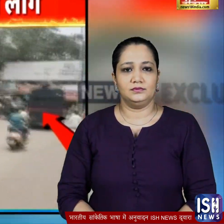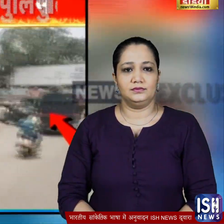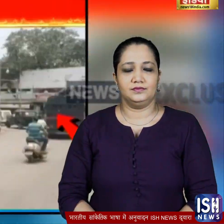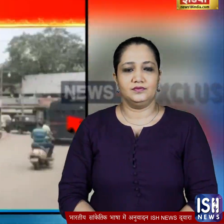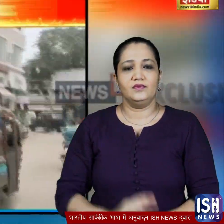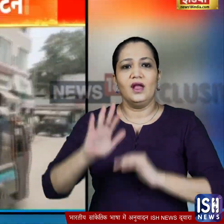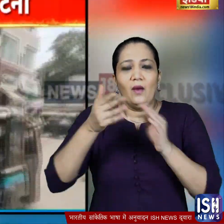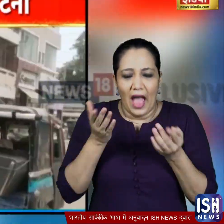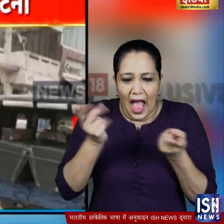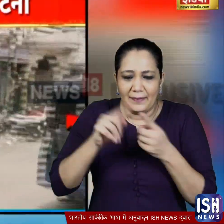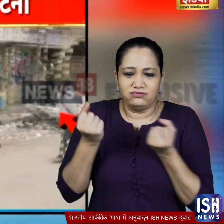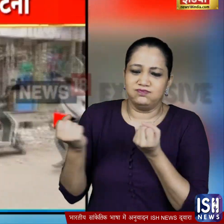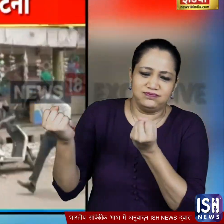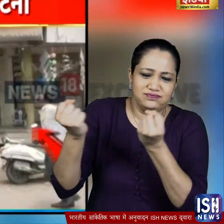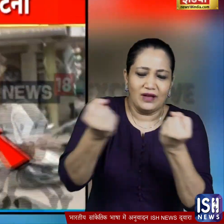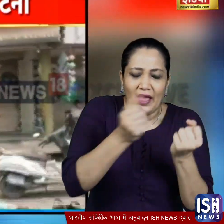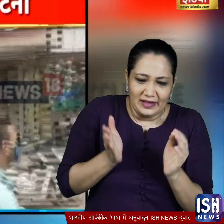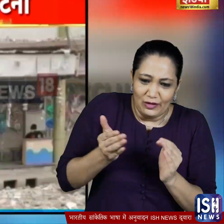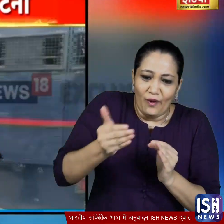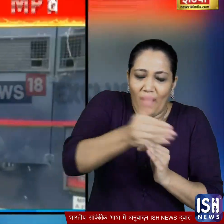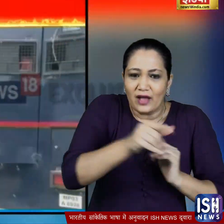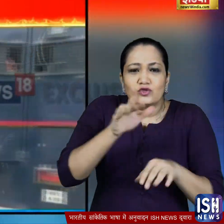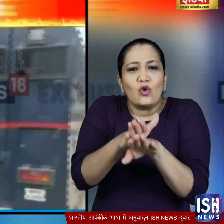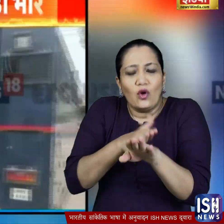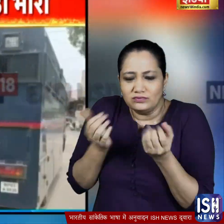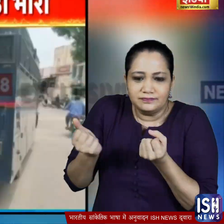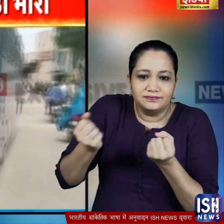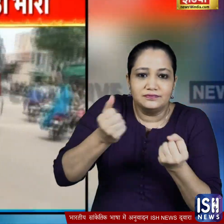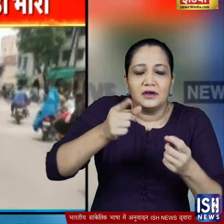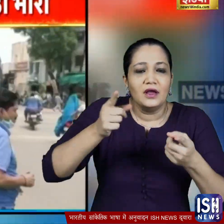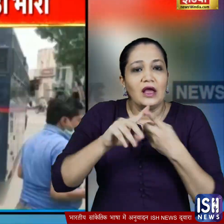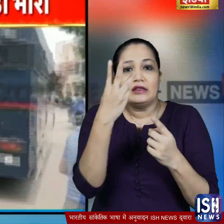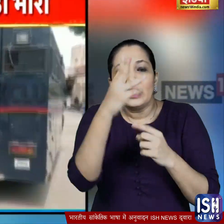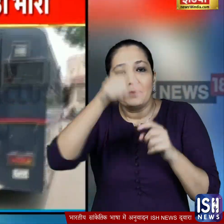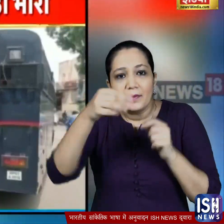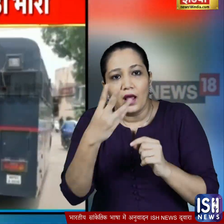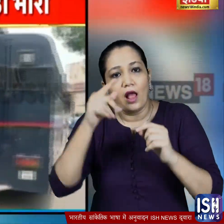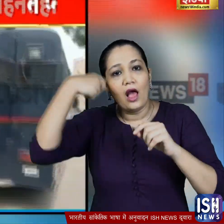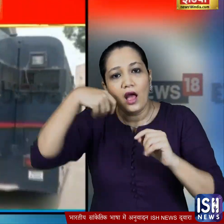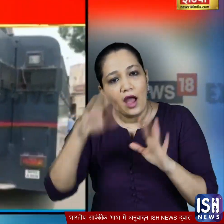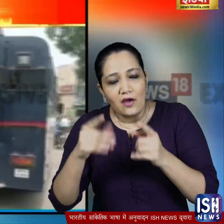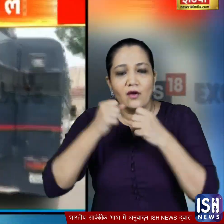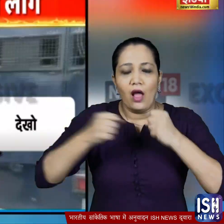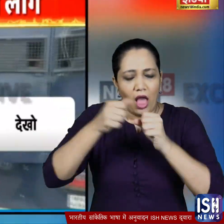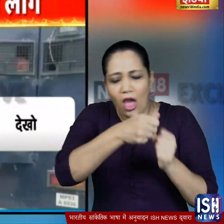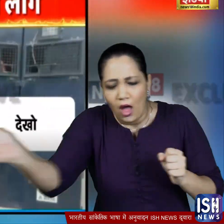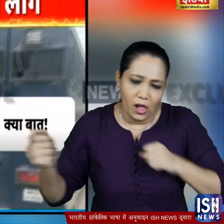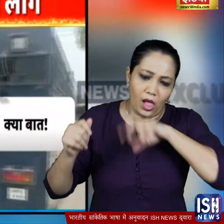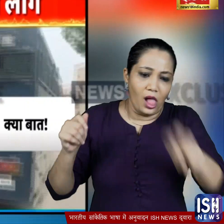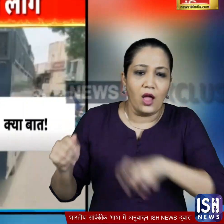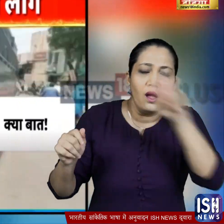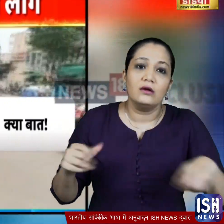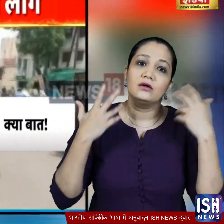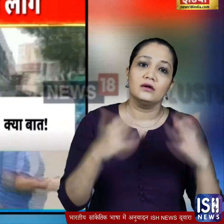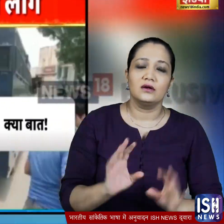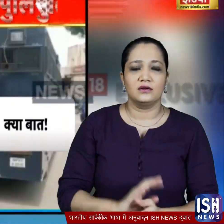लेकिन एक मोड़ पर पुलिस की गाड़ी के पहिए थोड़े धीमे क्या पड़े, तस्वीरों में 3 लोग उसका दरवाजा खोलकर भागते हुए रिकॉर्ड हो गए।